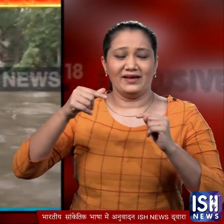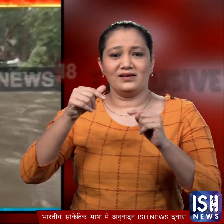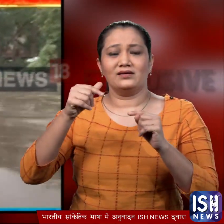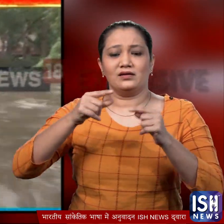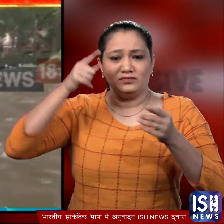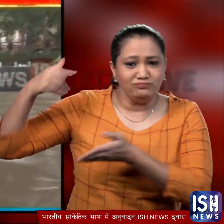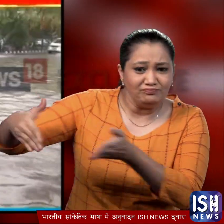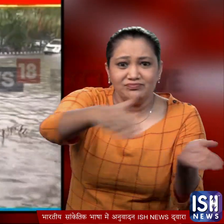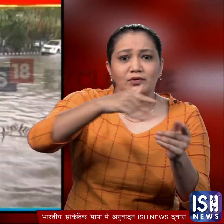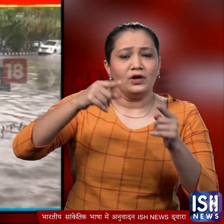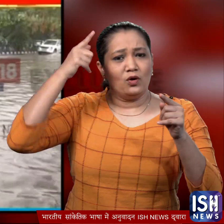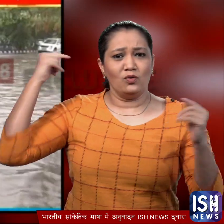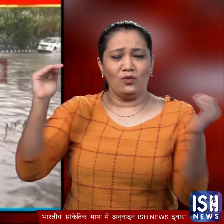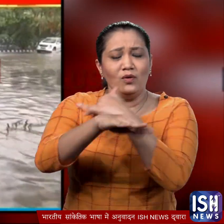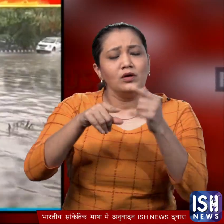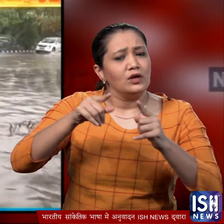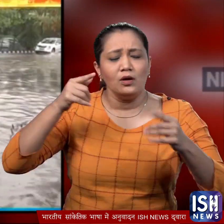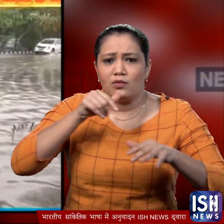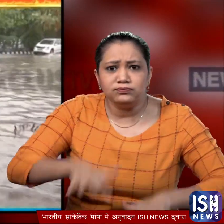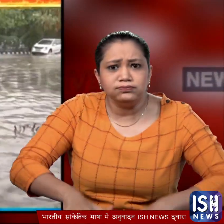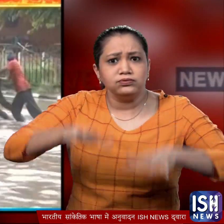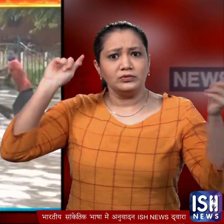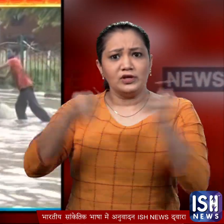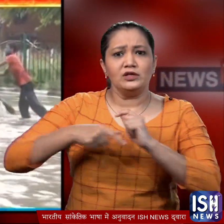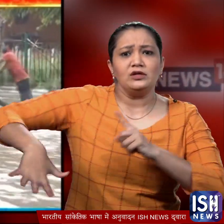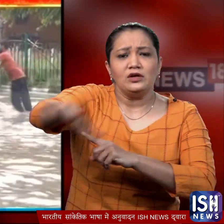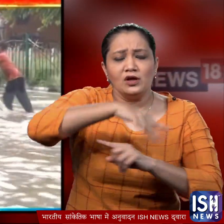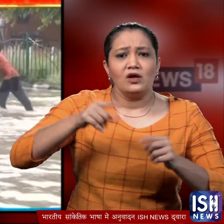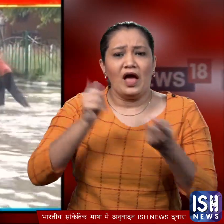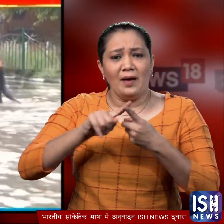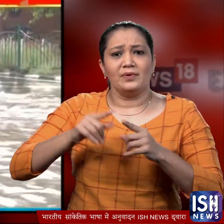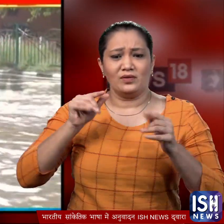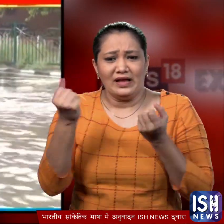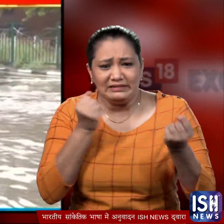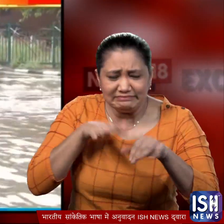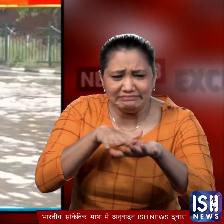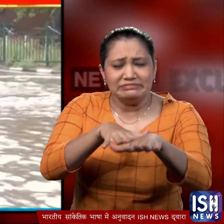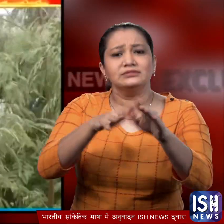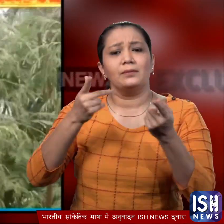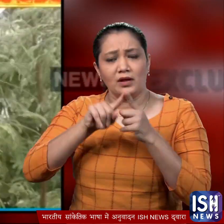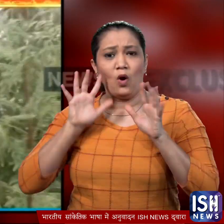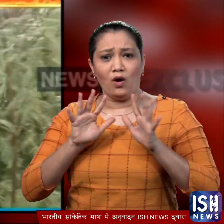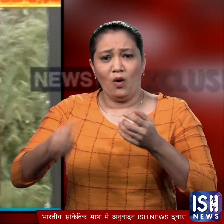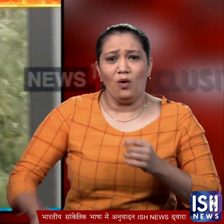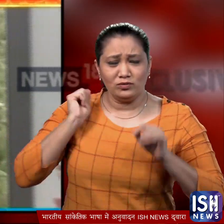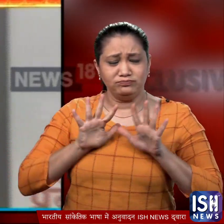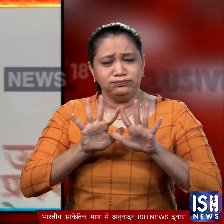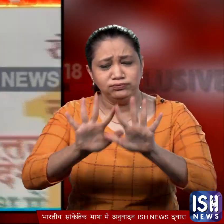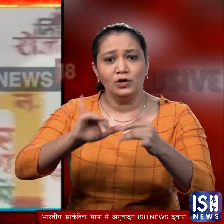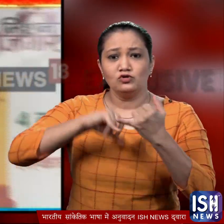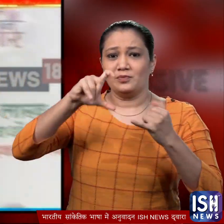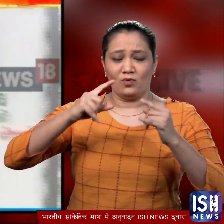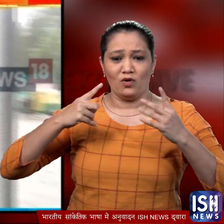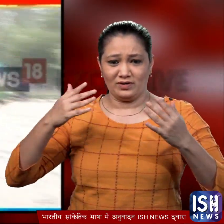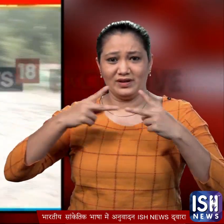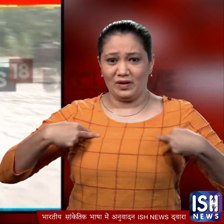लगा कि वहां तालाब बन गया है, जिसमें गाड़ियां आधी डूबकर गुजरी। एक ऑटो को तो धक्का देकर पानी से निकालना पड़ा। सुप्रीम कोर्ट के ठीक पीछे